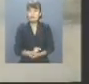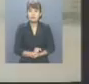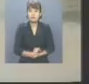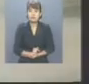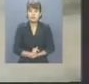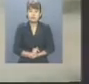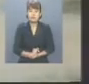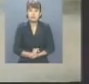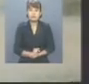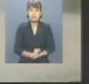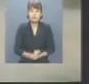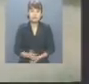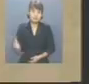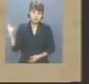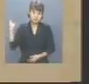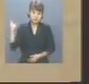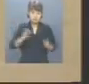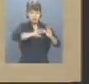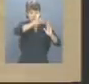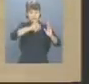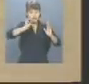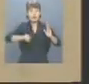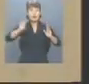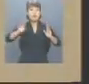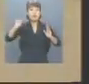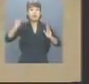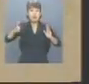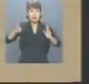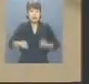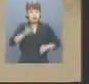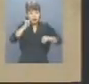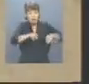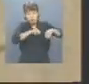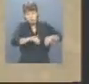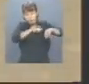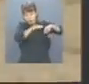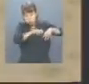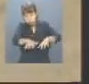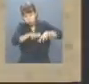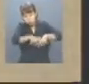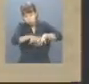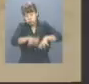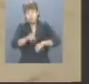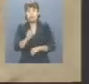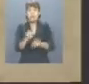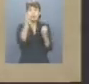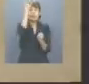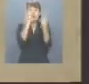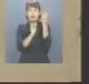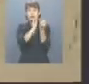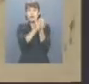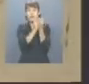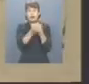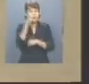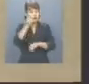น้ำป่าจากเทือกเขาบรรทัดและฝนที่ตกอย่างต่อเนื่องไหลทะลักเข้าท่วมถนนในหมู่บ้านและสวนผลไม้ในตำบลตะแพนอำเภอศรีบรรพ